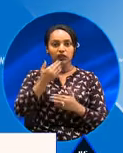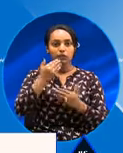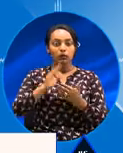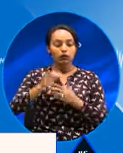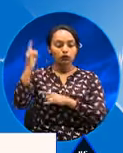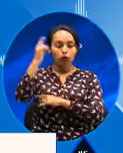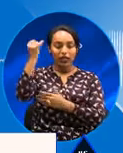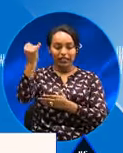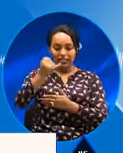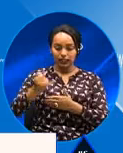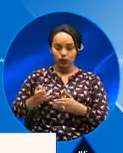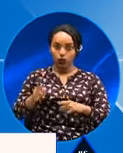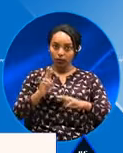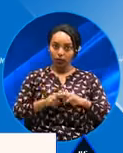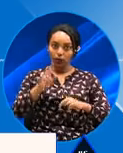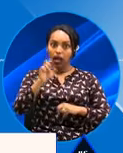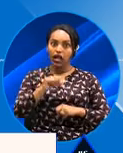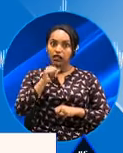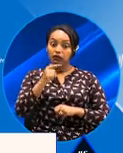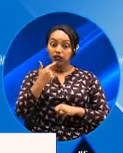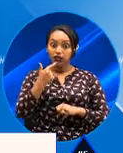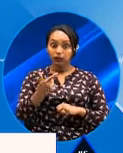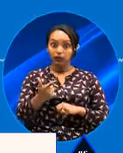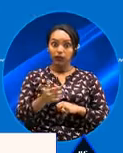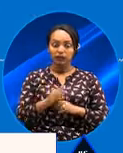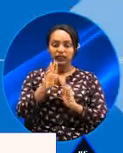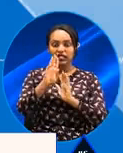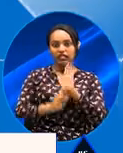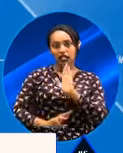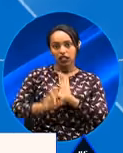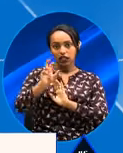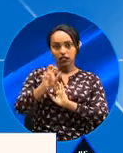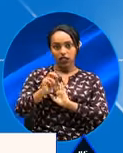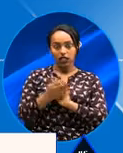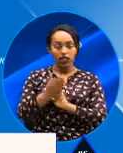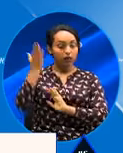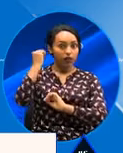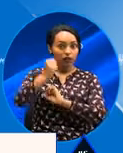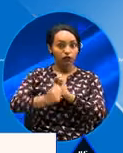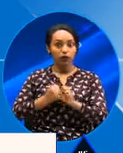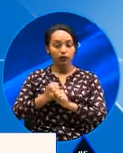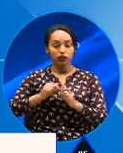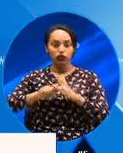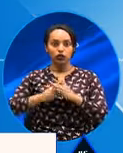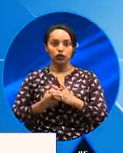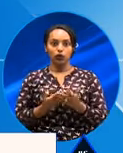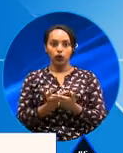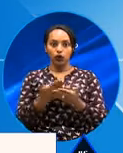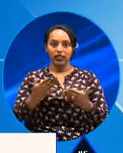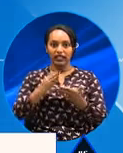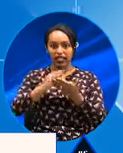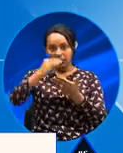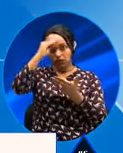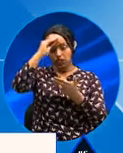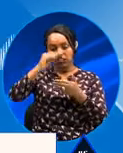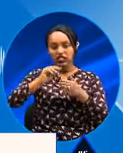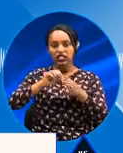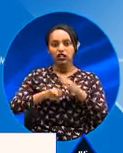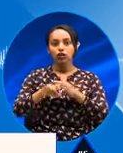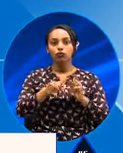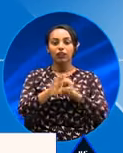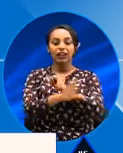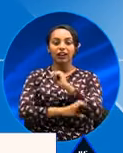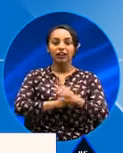በመጥፎ ቀን ተስሎ መቀመጥ የለበትም በሚል ሰኔ 30ን ከአምና ጀምሮ እንግዲህ የትምህርት ዘርፉ እንደ